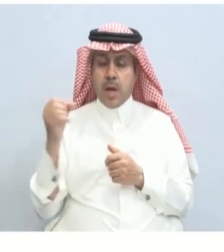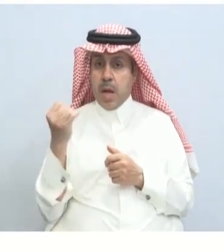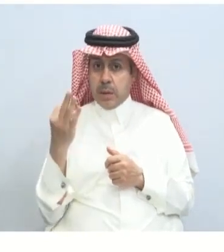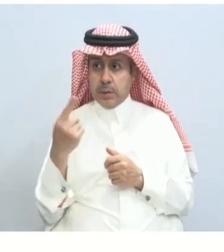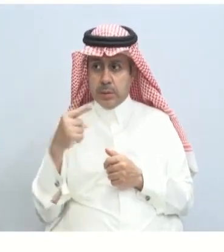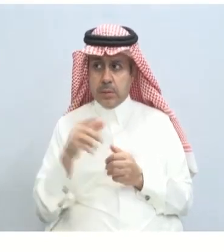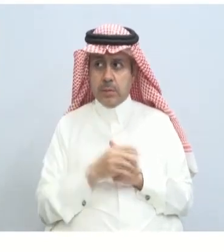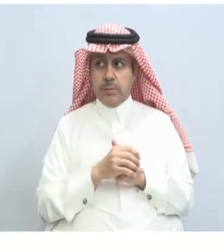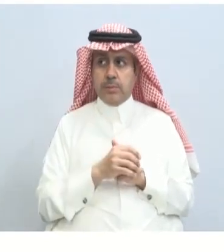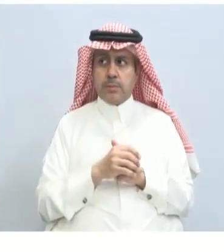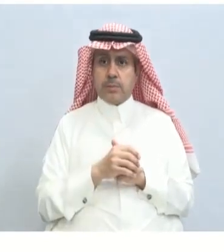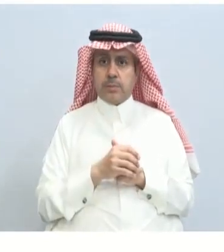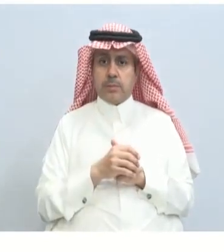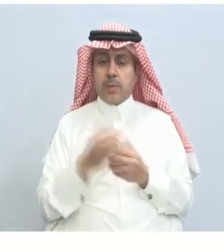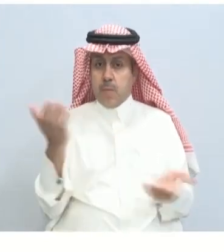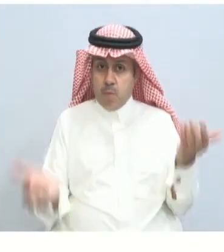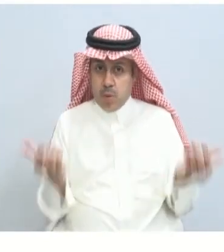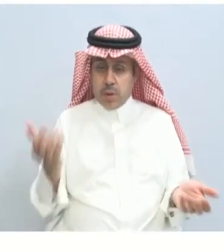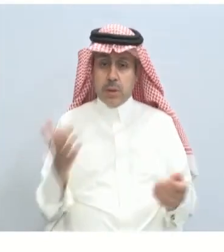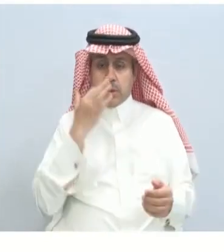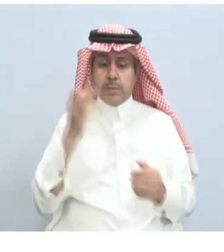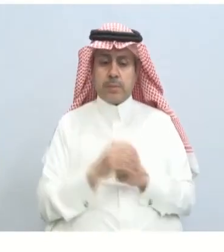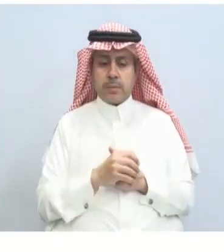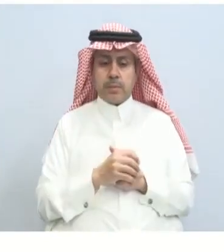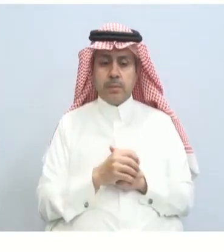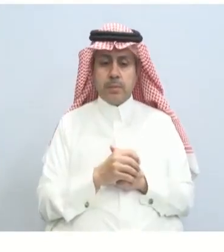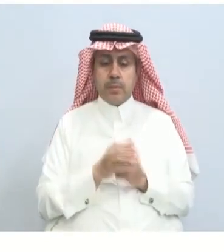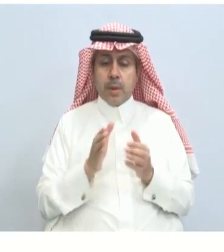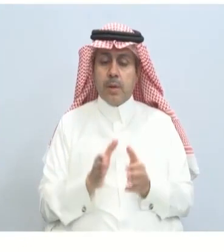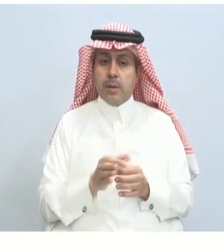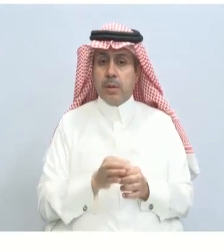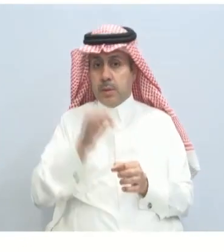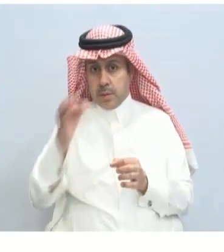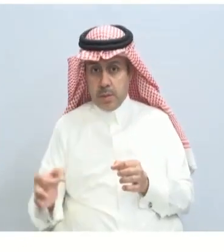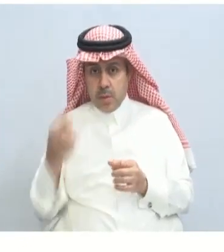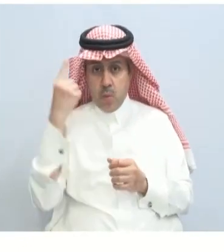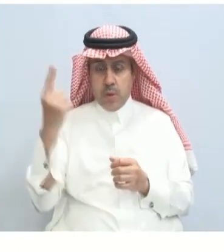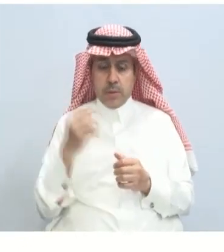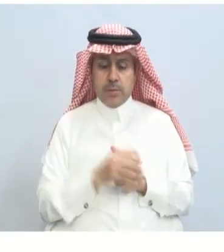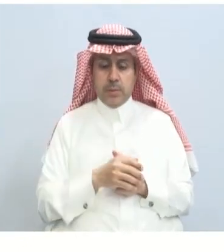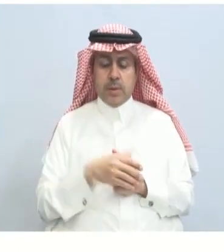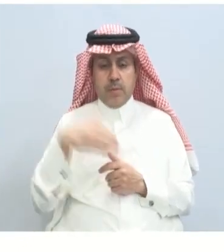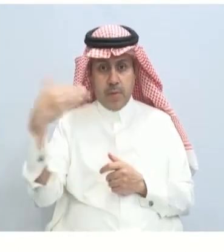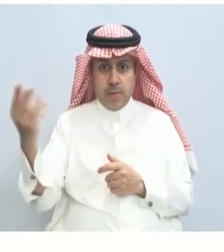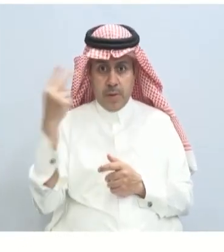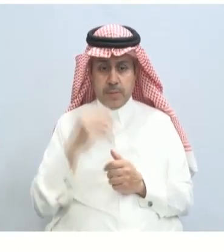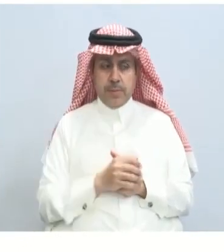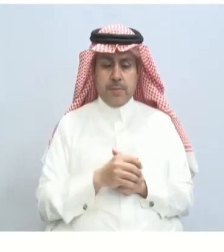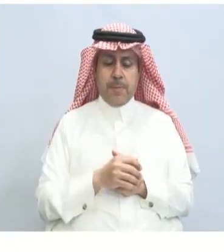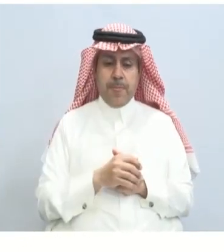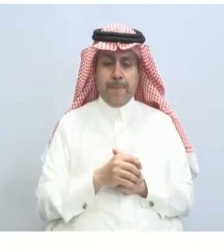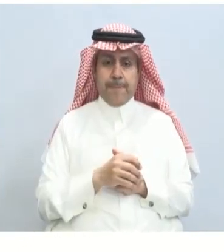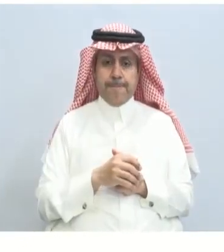صحيحا طبعا معادله بسيطه زي هذه فمجرد ان احنا ننقل الواحد للطرف الثاني فبالتالي بقول ساين ثيتا